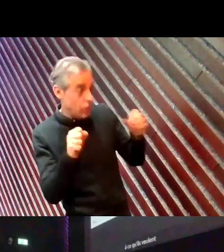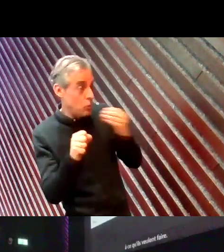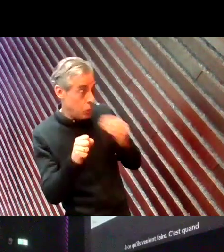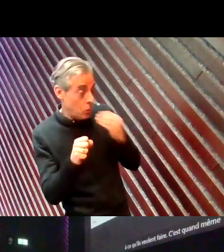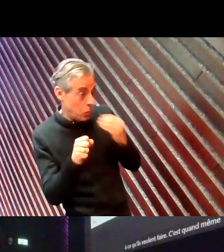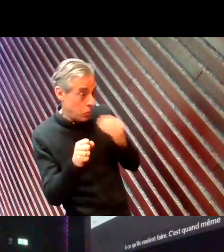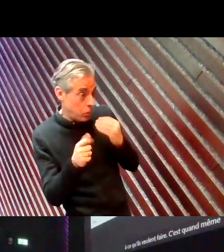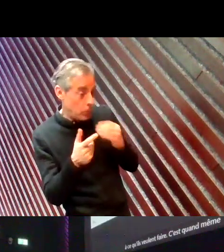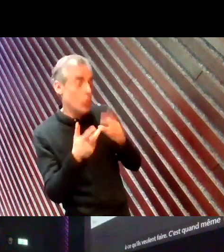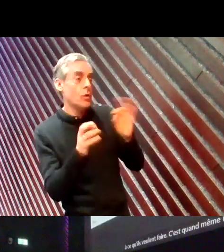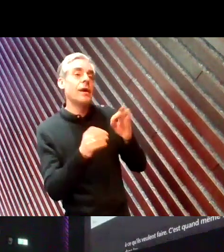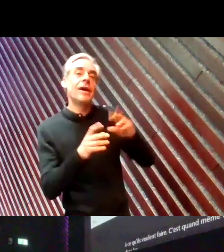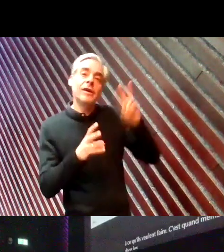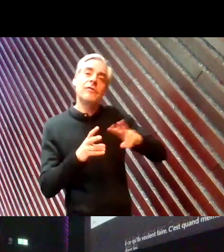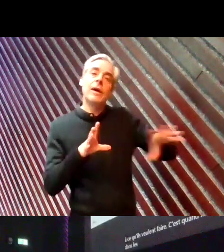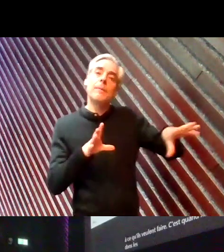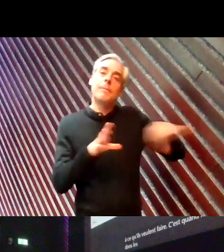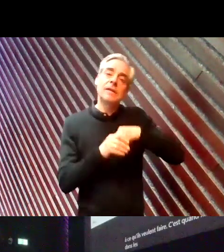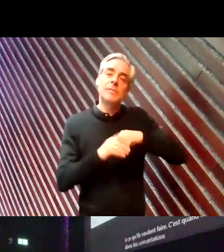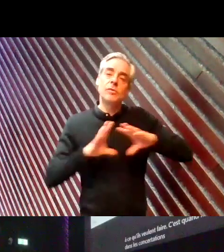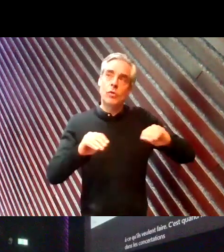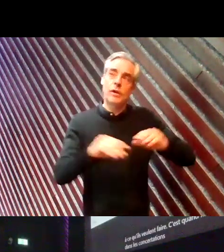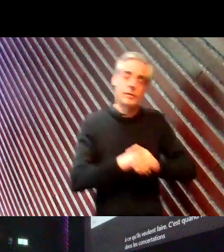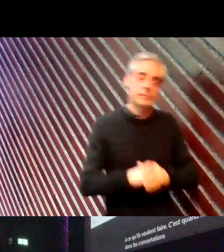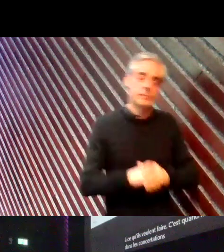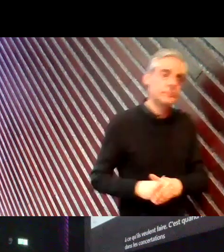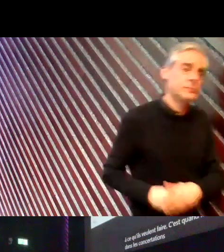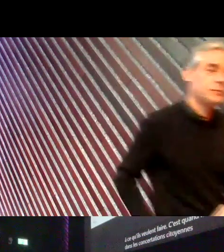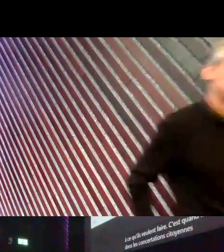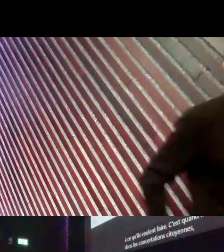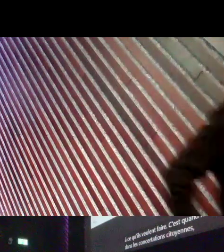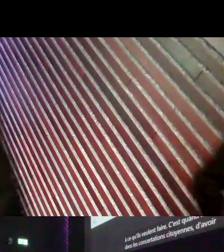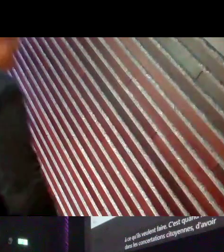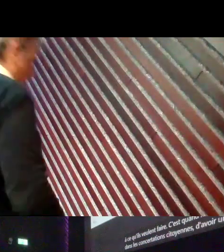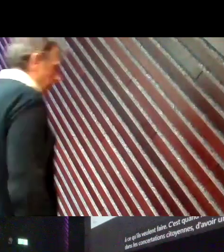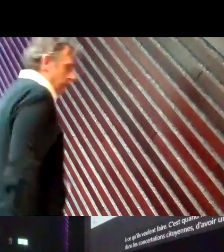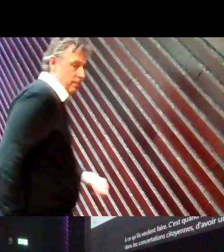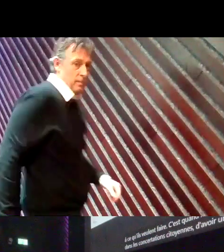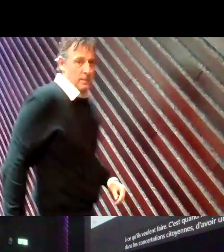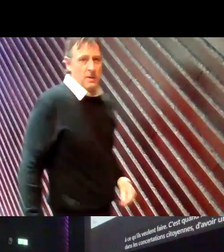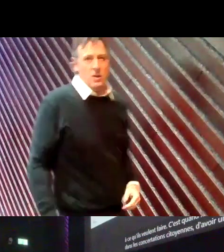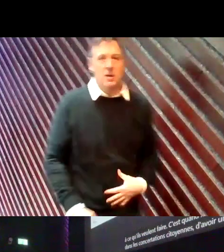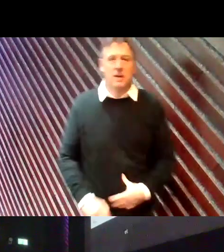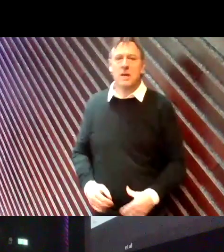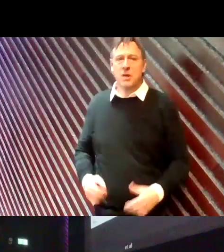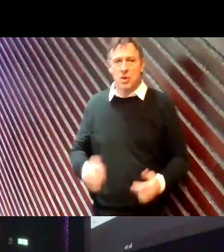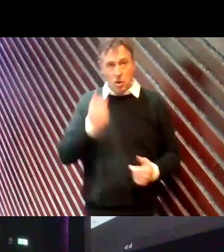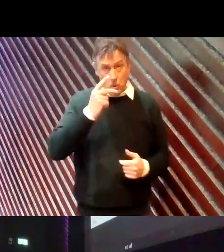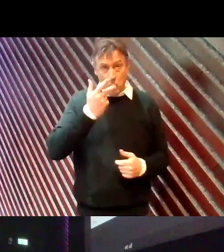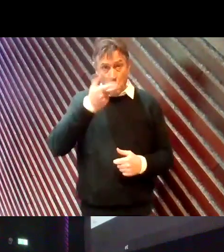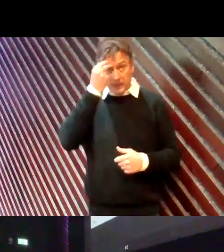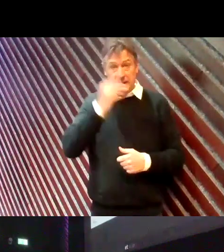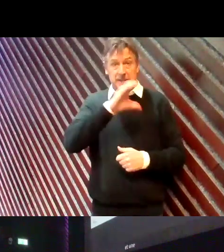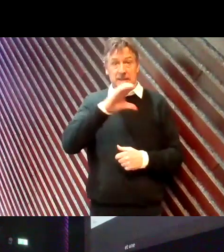vrai accord et une vraie participation de tous. Vous l'avez compris, au CCH, on est vraiment, action, elle est basée sur l'écoute